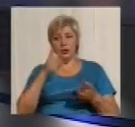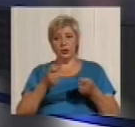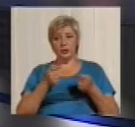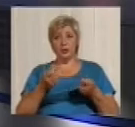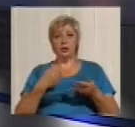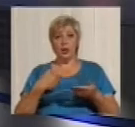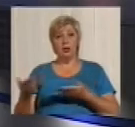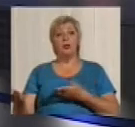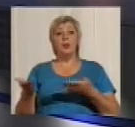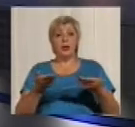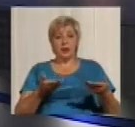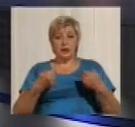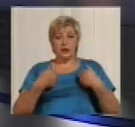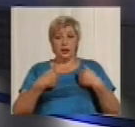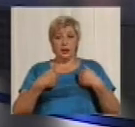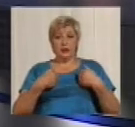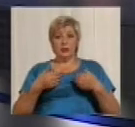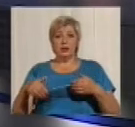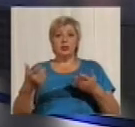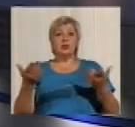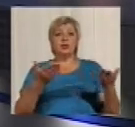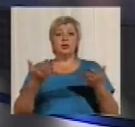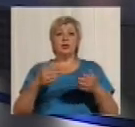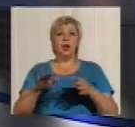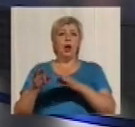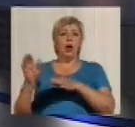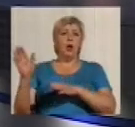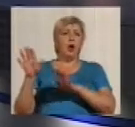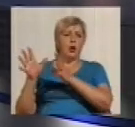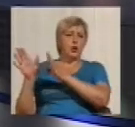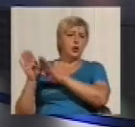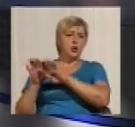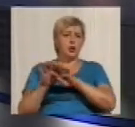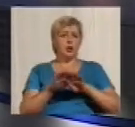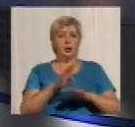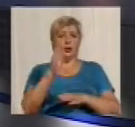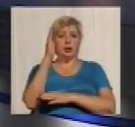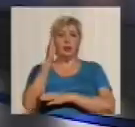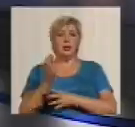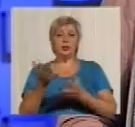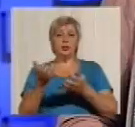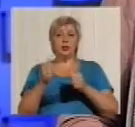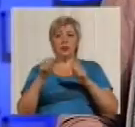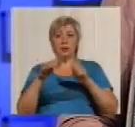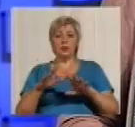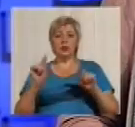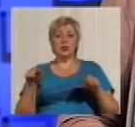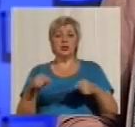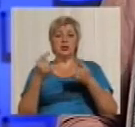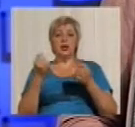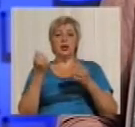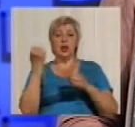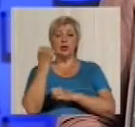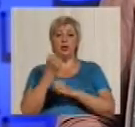на координационную раду, где они единогласно приняли решение о создании рабочей группы по этому